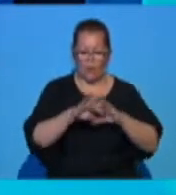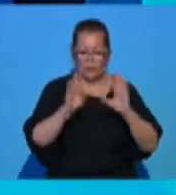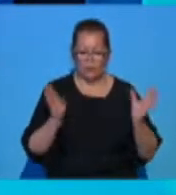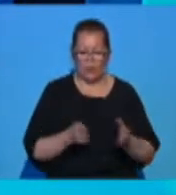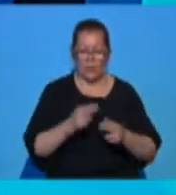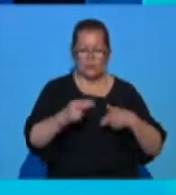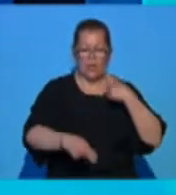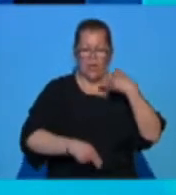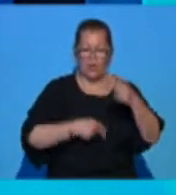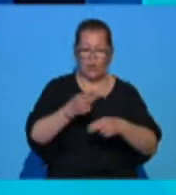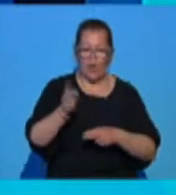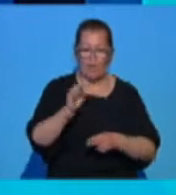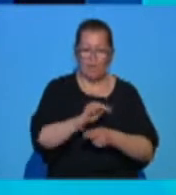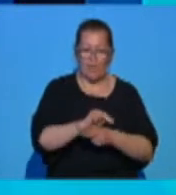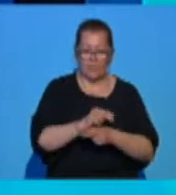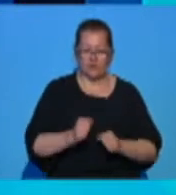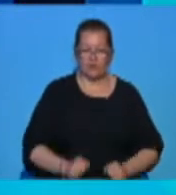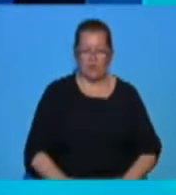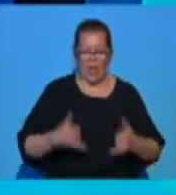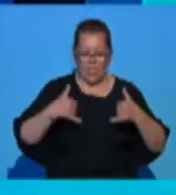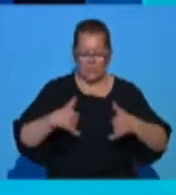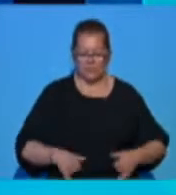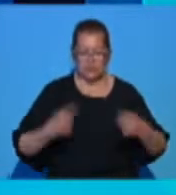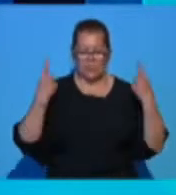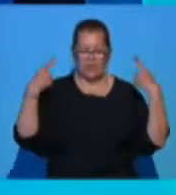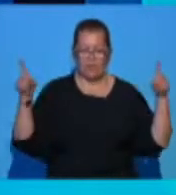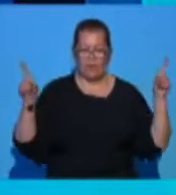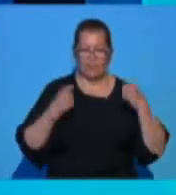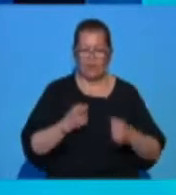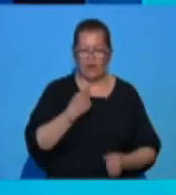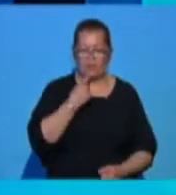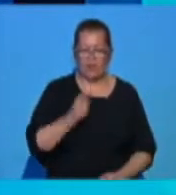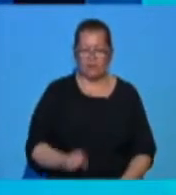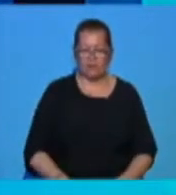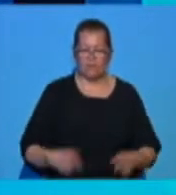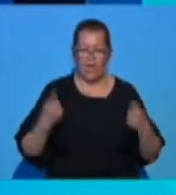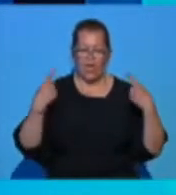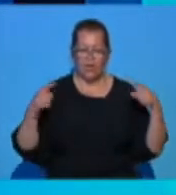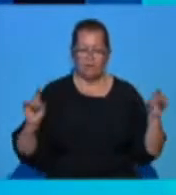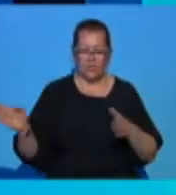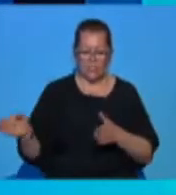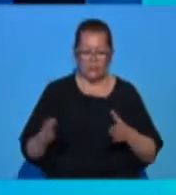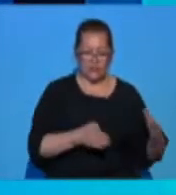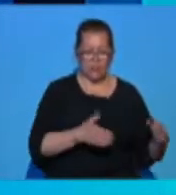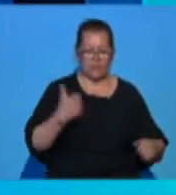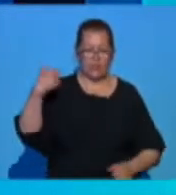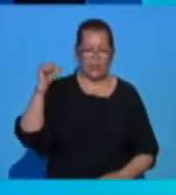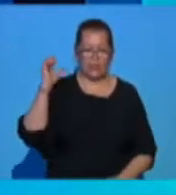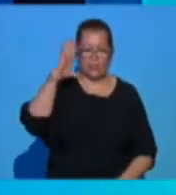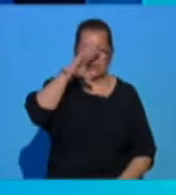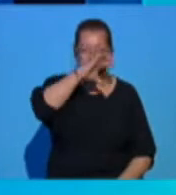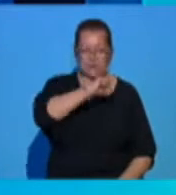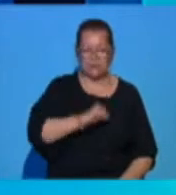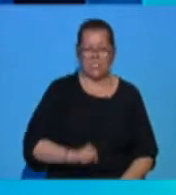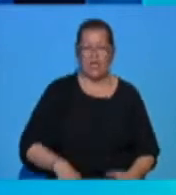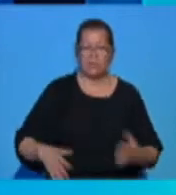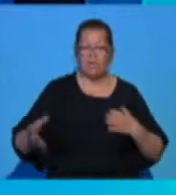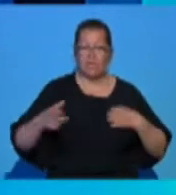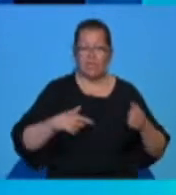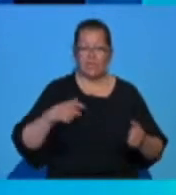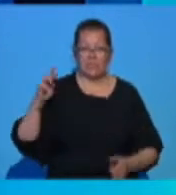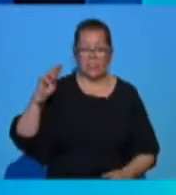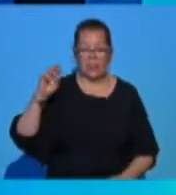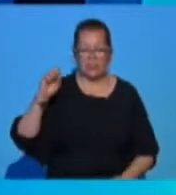din întreaga lume ce au participat la cele mai importante festivaluri mondiale. Evenimentul a debutat seara trecută cu remarcabilul